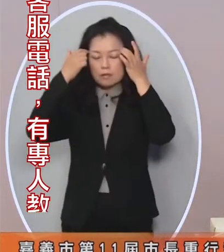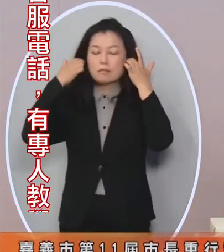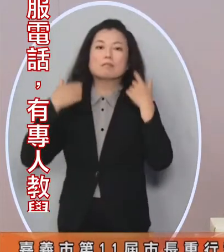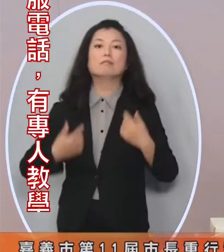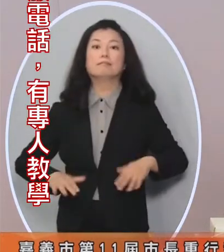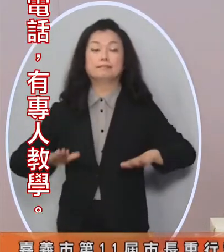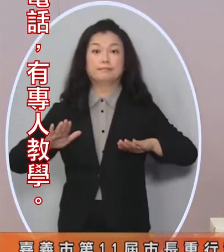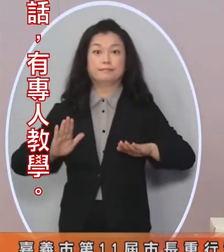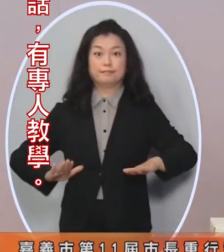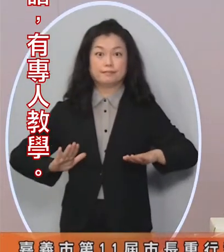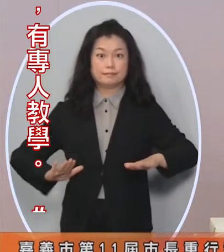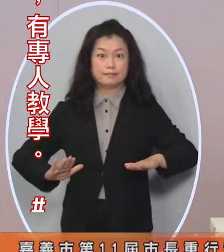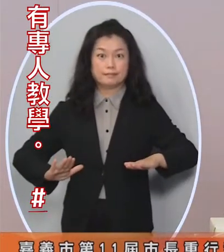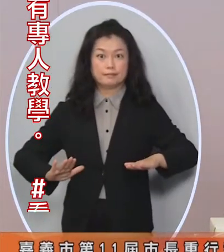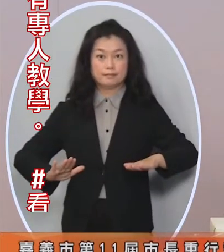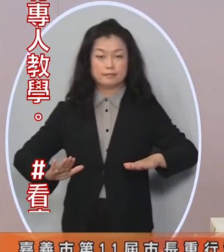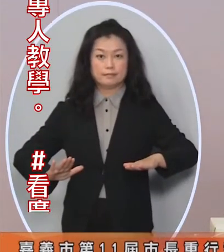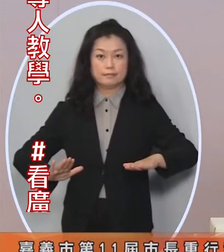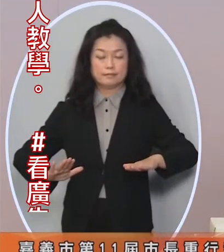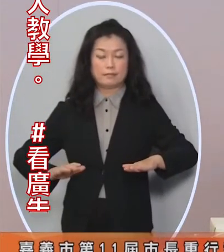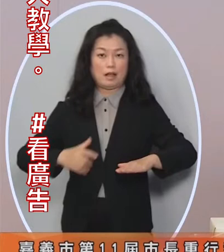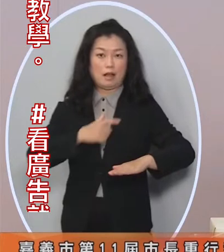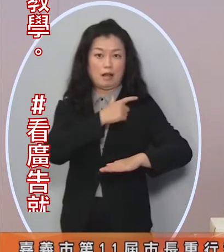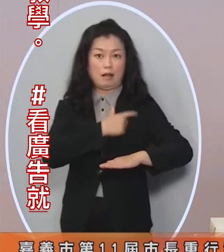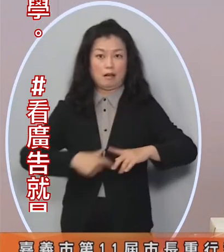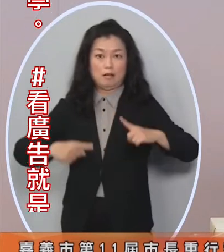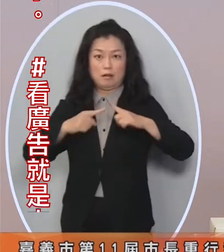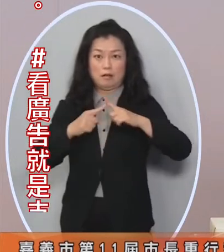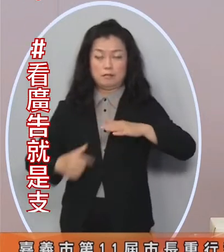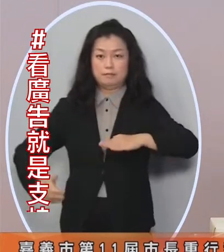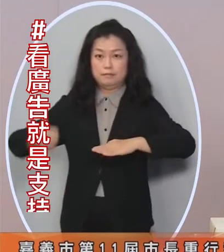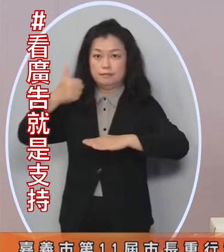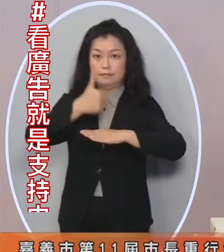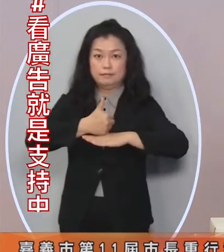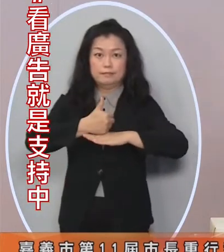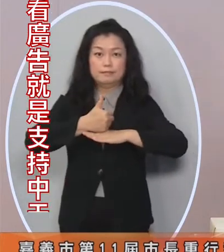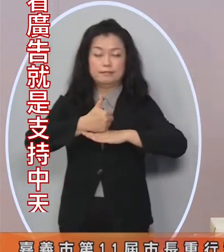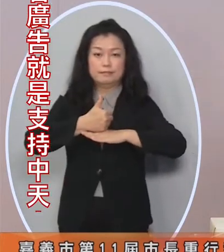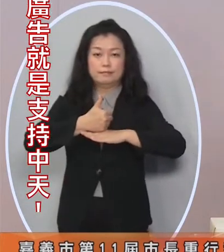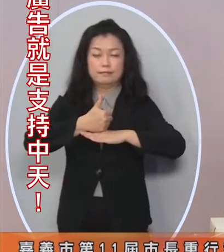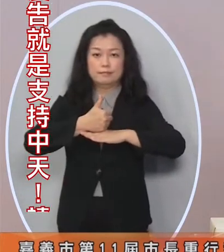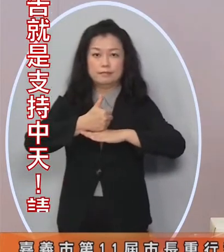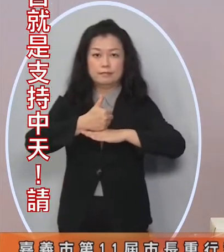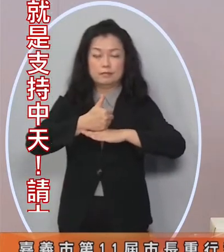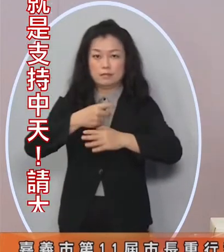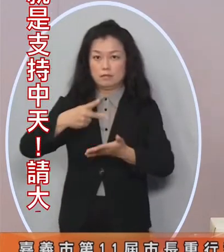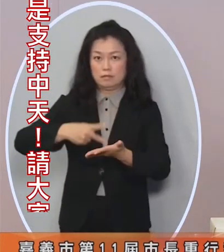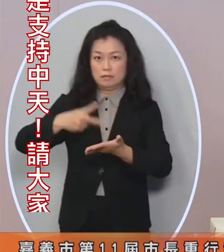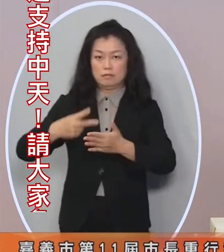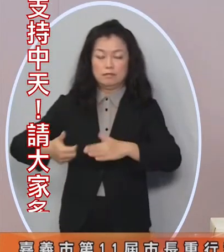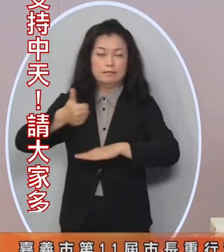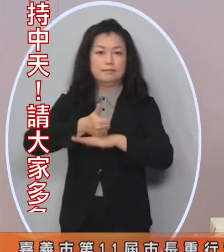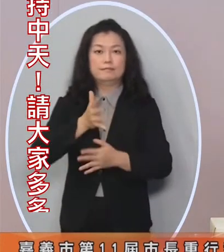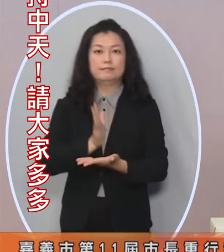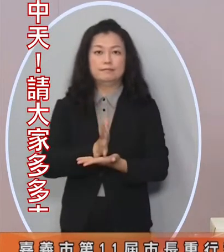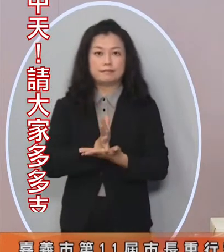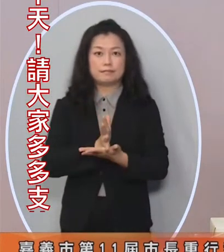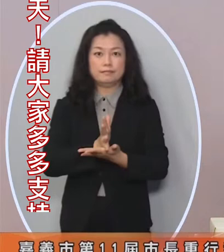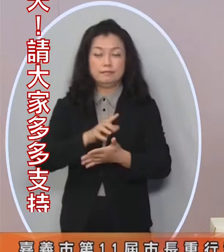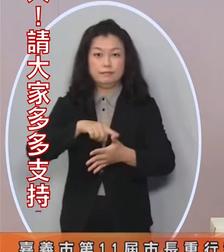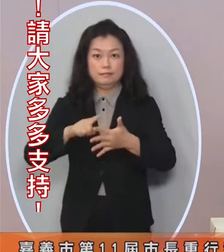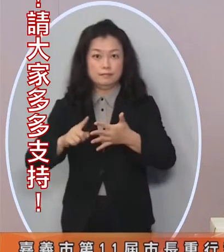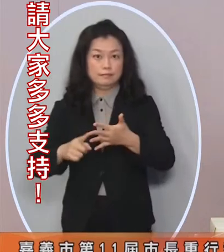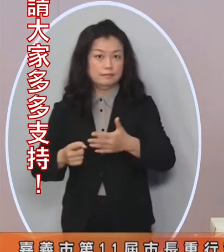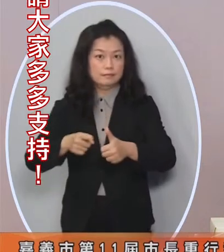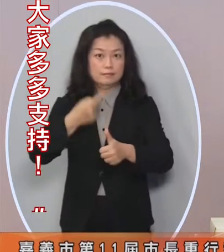现在进行候选人第二轮证件发表，请证件发表顺序